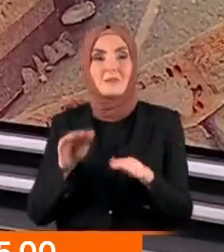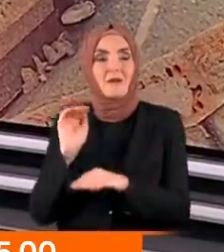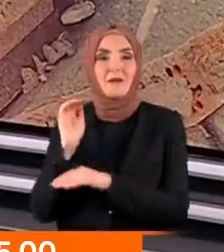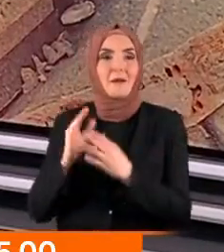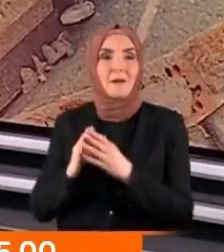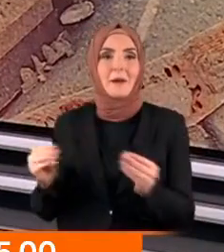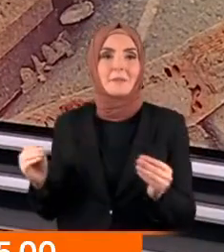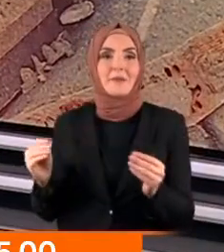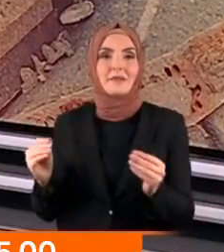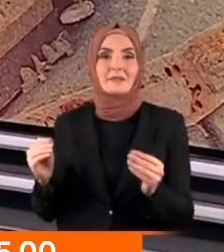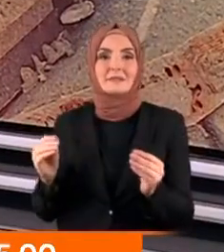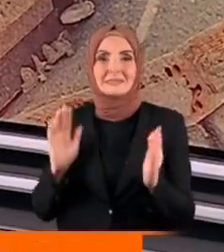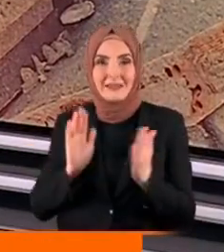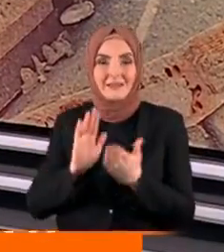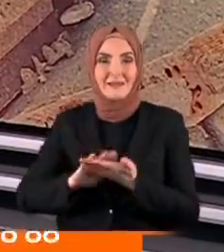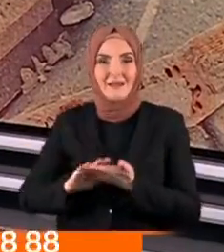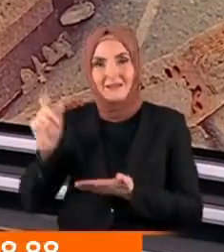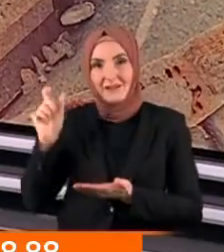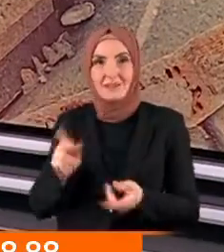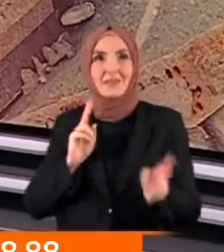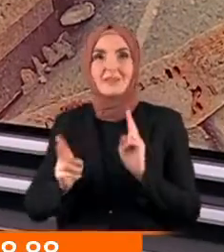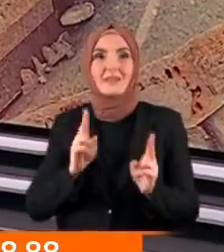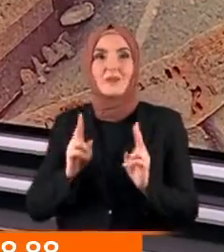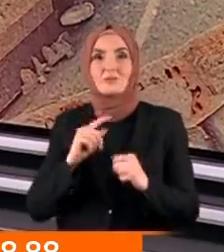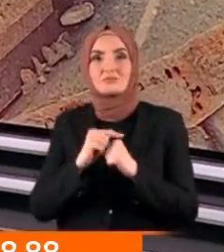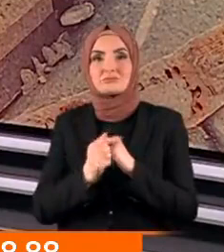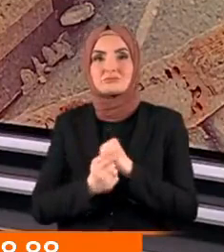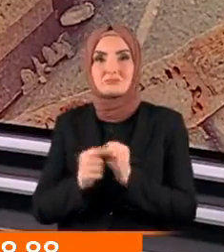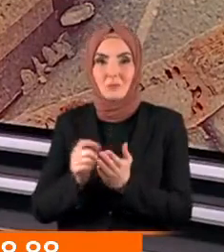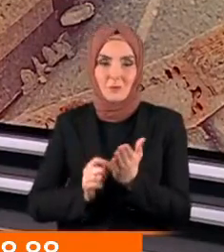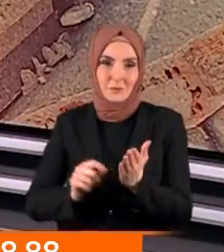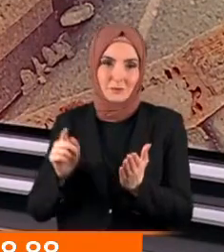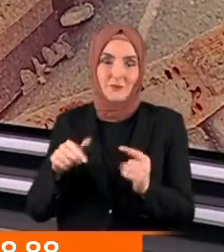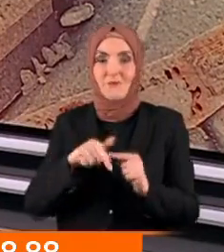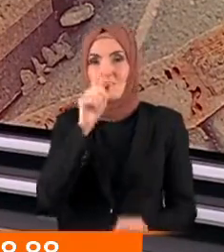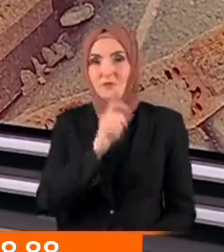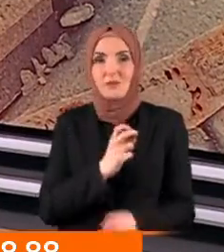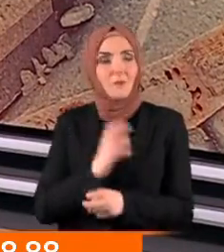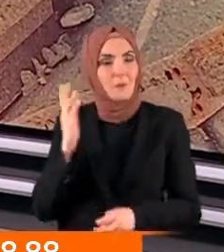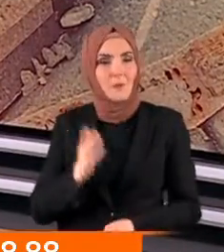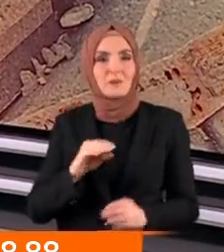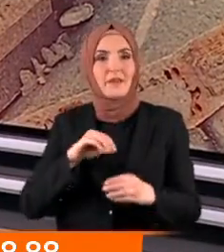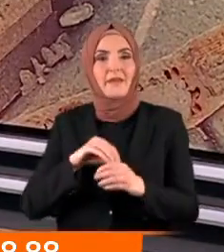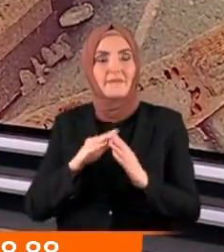aldığı tiyatro oyununun metni. Furkan riske rağmen eve girip o metni aldı.